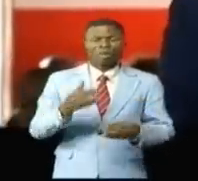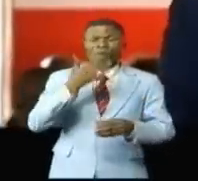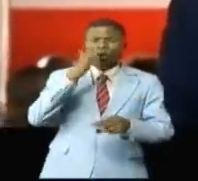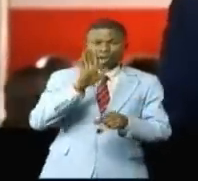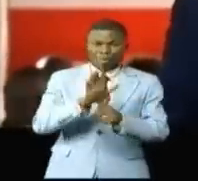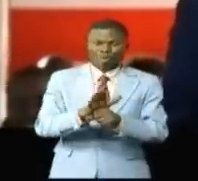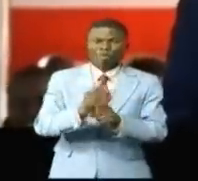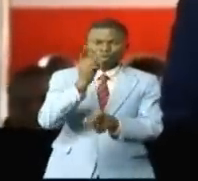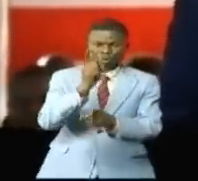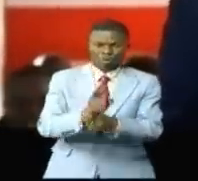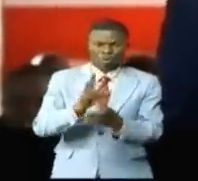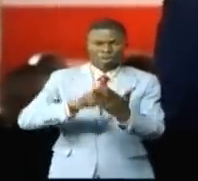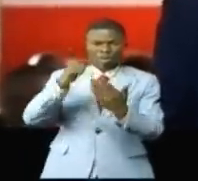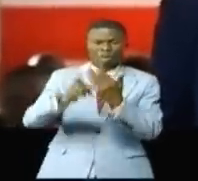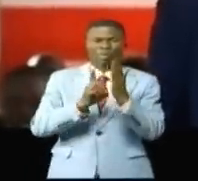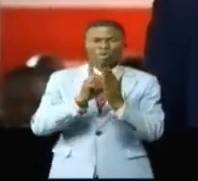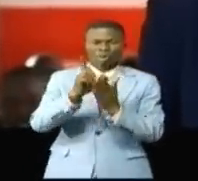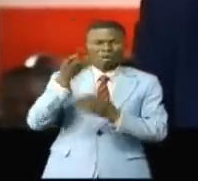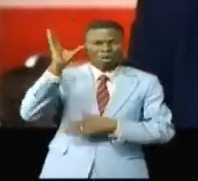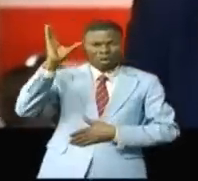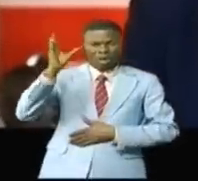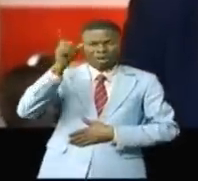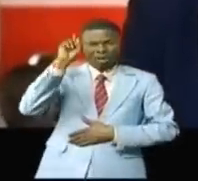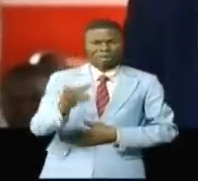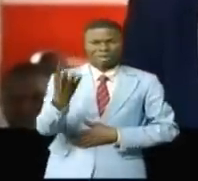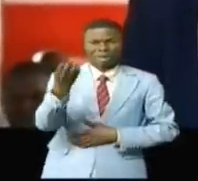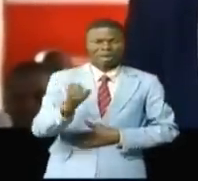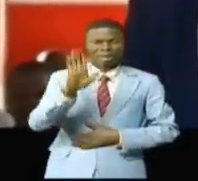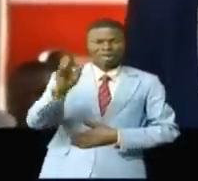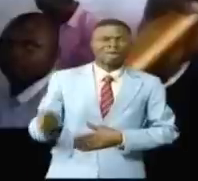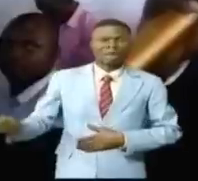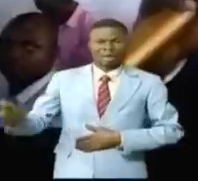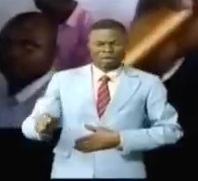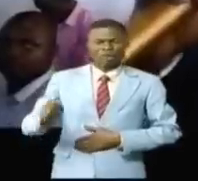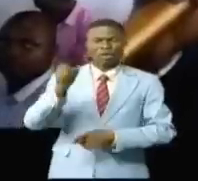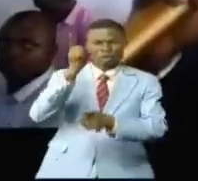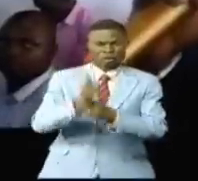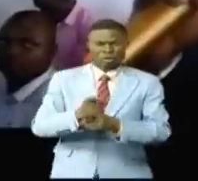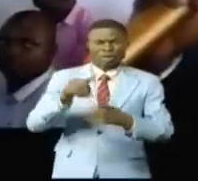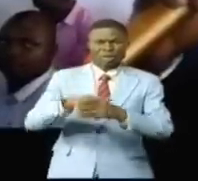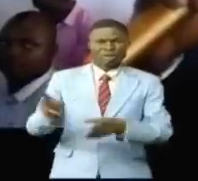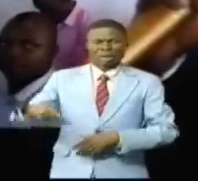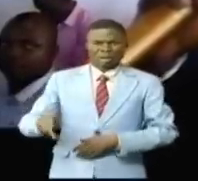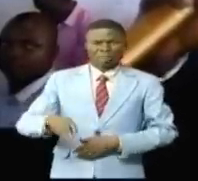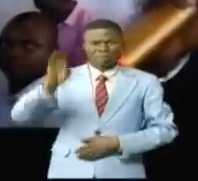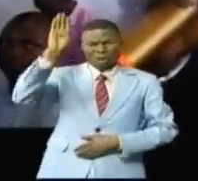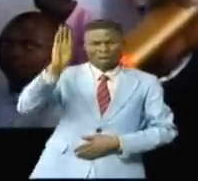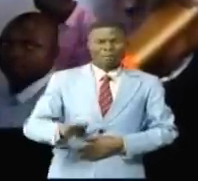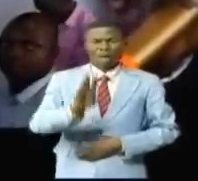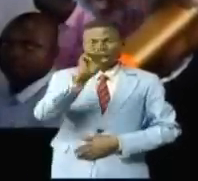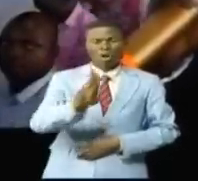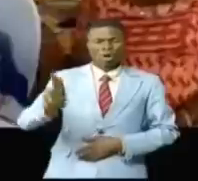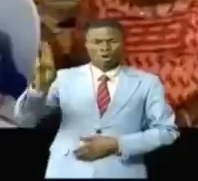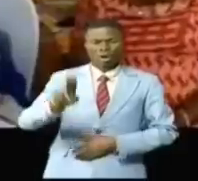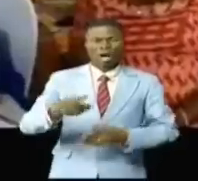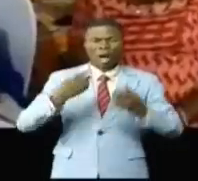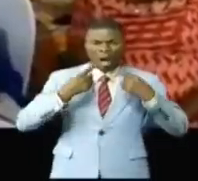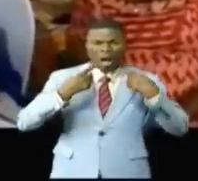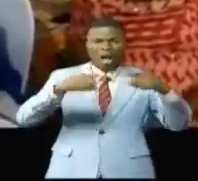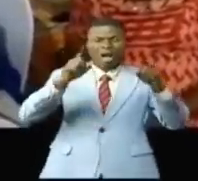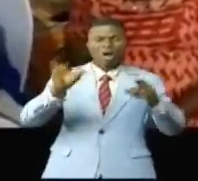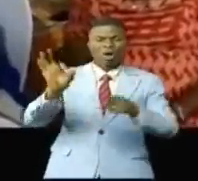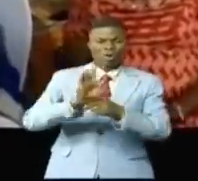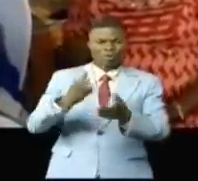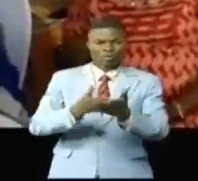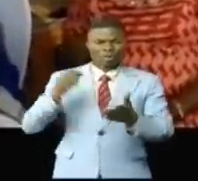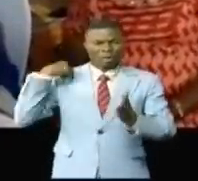matérialisation de ces programmes de développement local des 145 territoires qui est effective dans la province du Bas-Ouélé. Avant de lancer officiellement cet atelier,